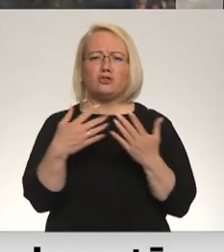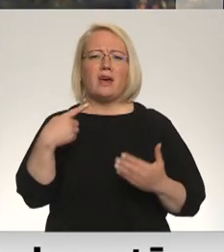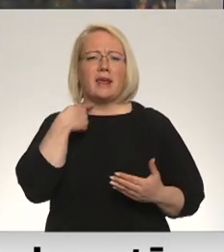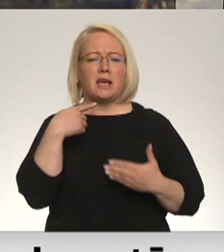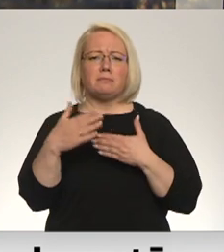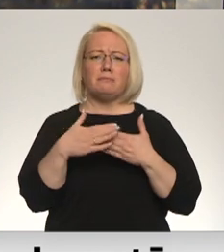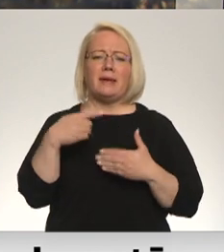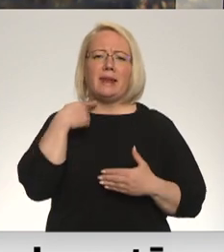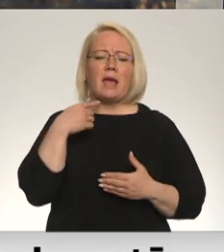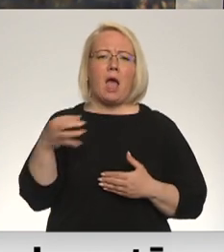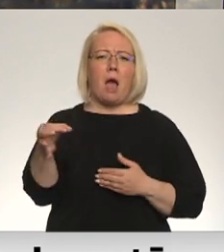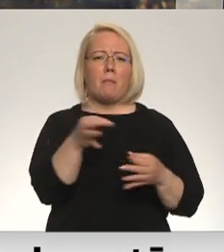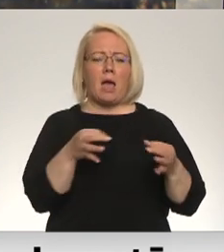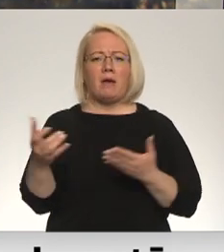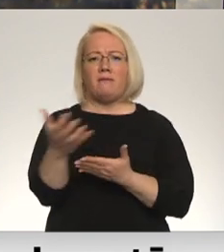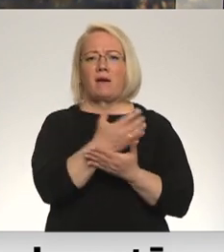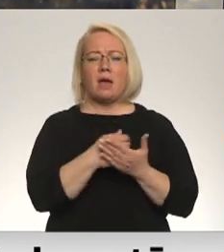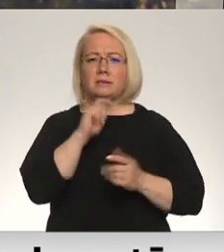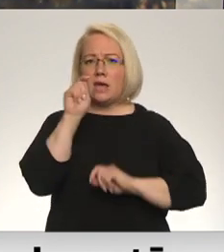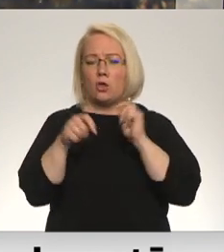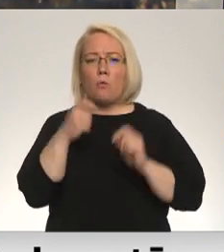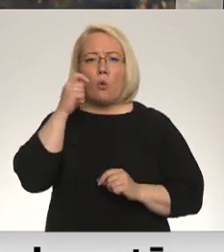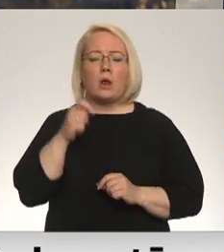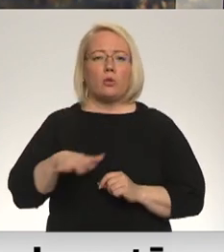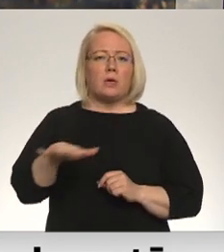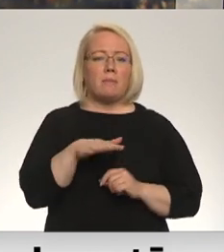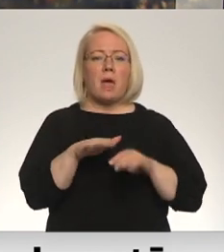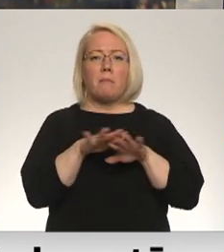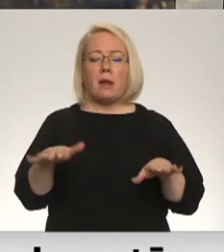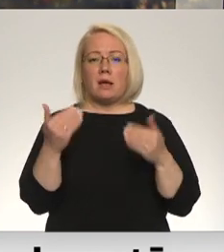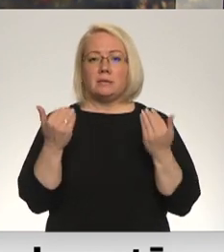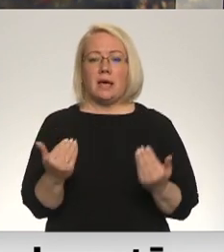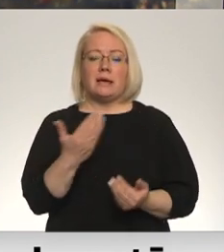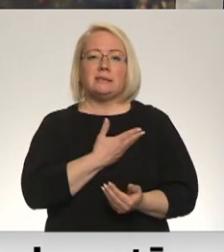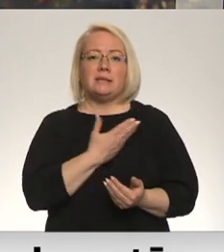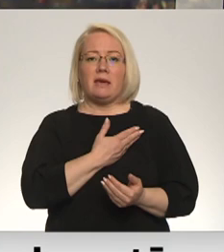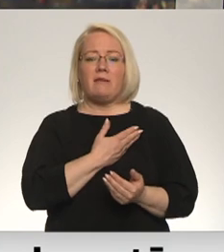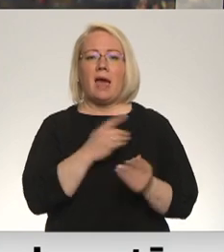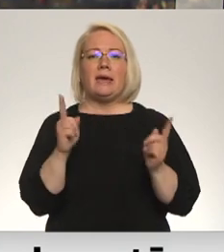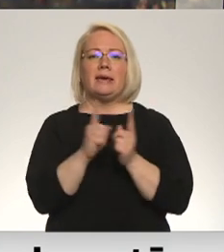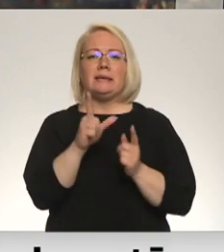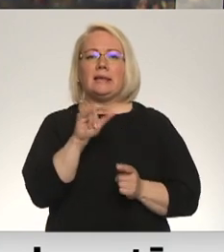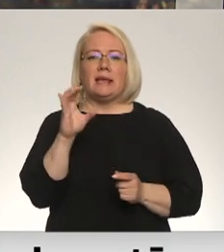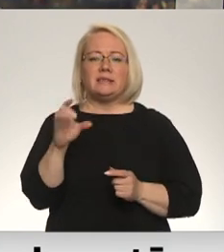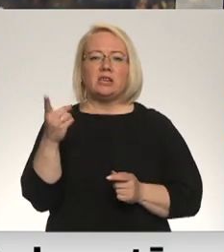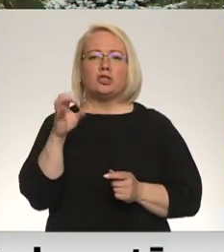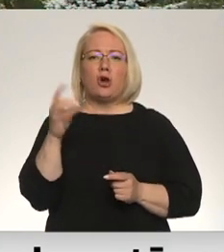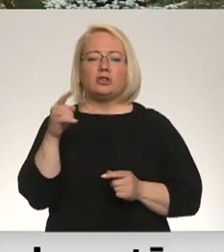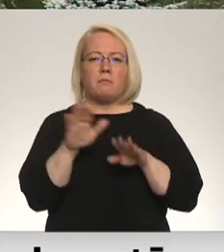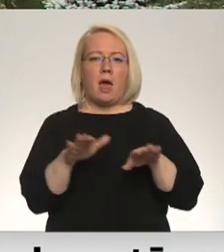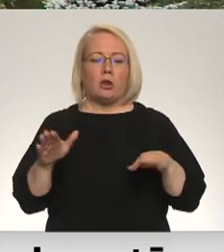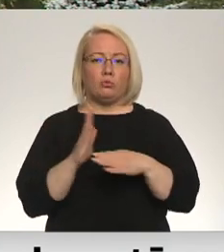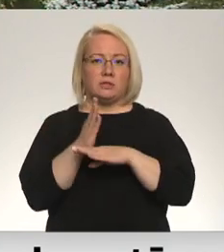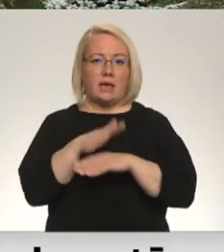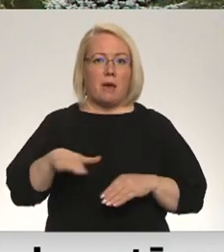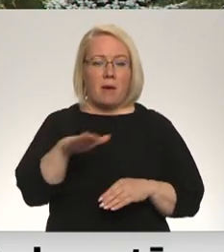Pierīgas apkaimēs vāks ziedojumus ukraiņu ģimenēm ar bērniem, kas pašlaik uzturas Īslīces SOS bērnu ciematā. Akcijas laikā